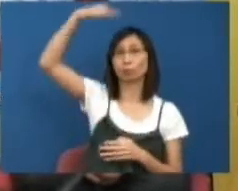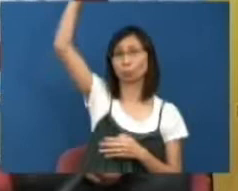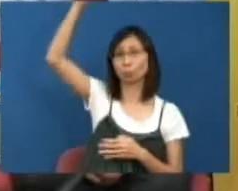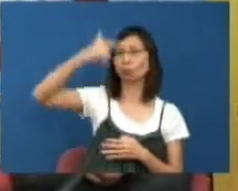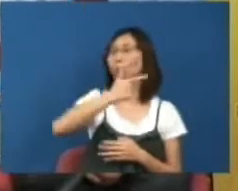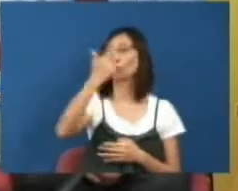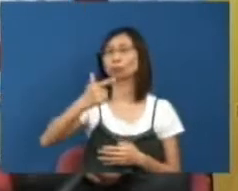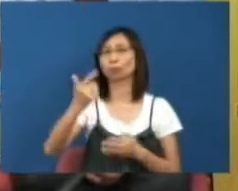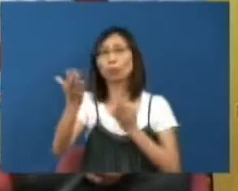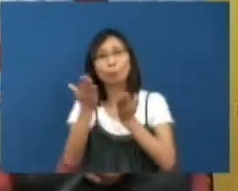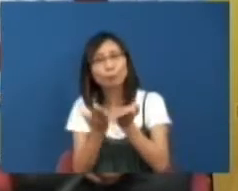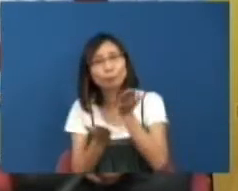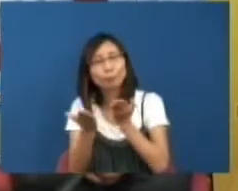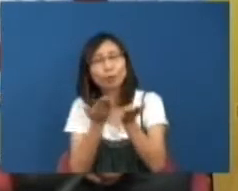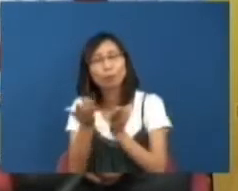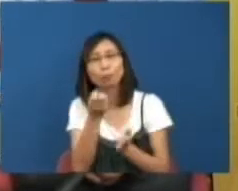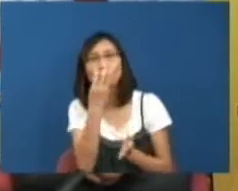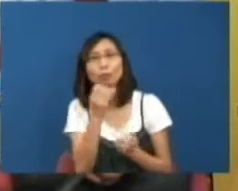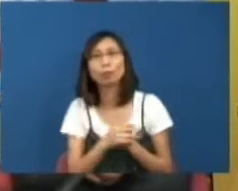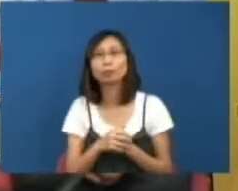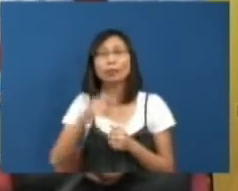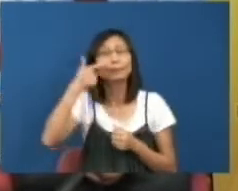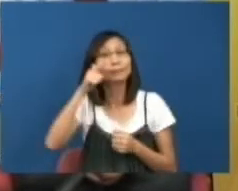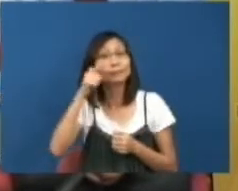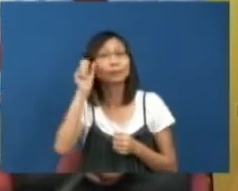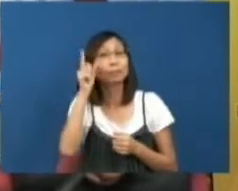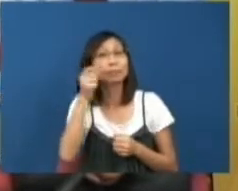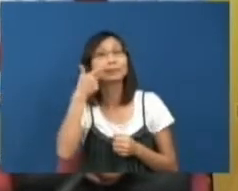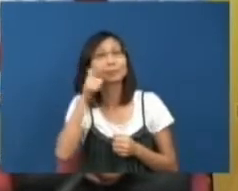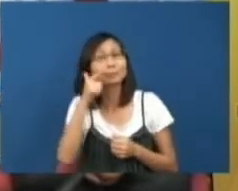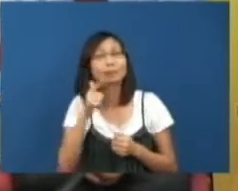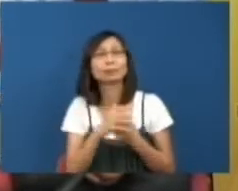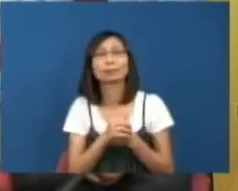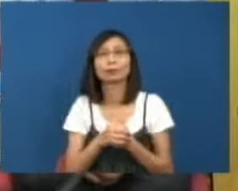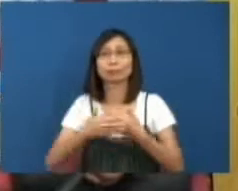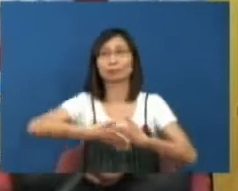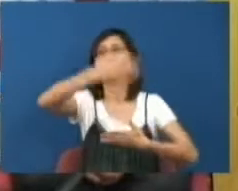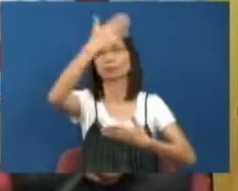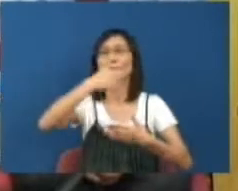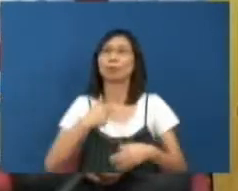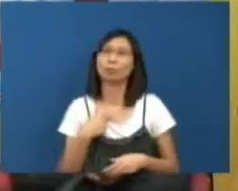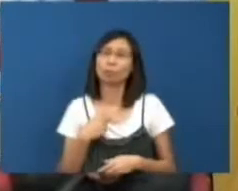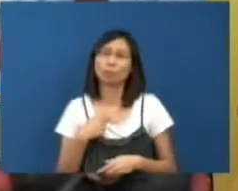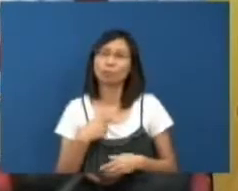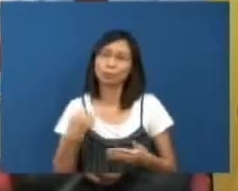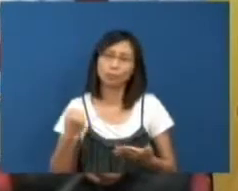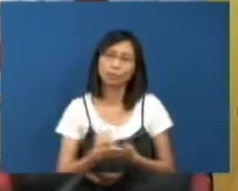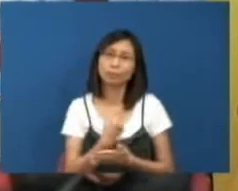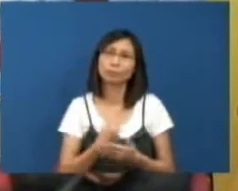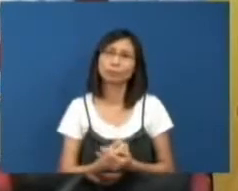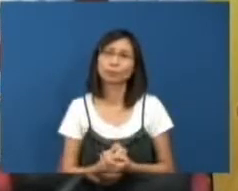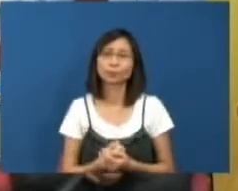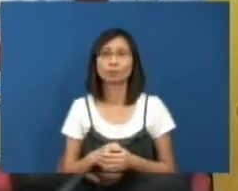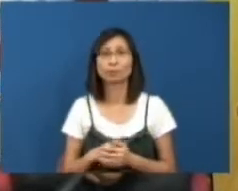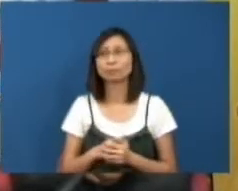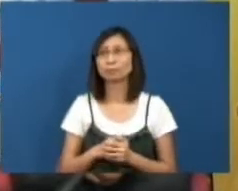新起嘅建築物咧，佢唔會話，即係呢樣嘢我都好。抱怨地咧、要投訴，即係喺